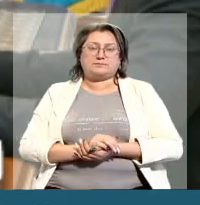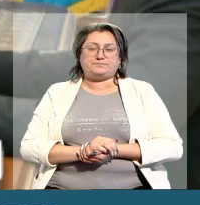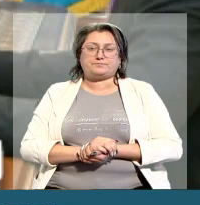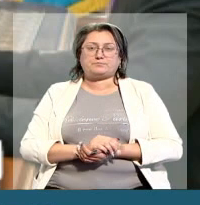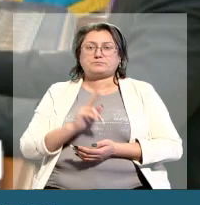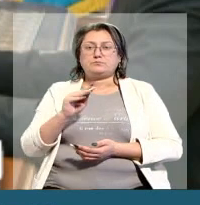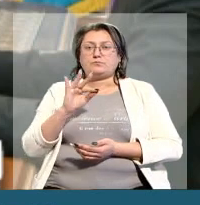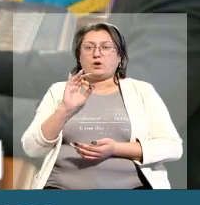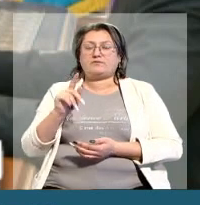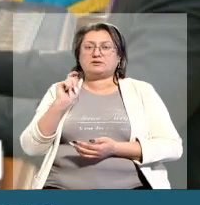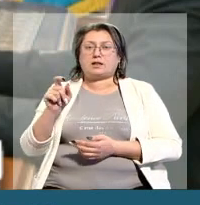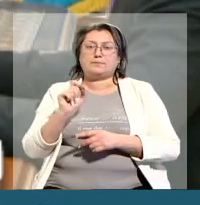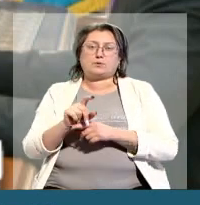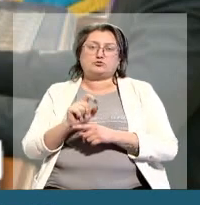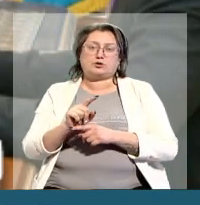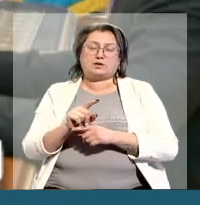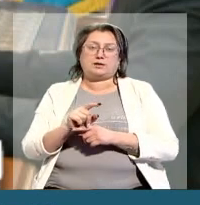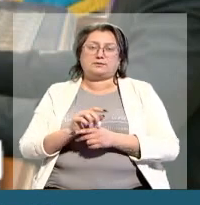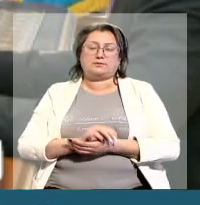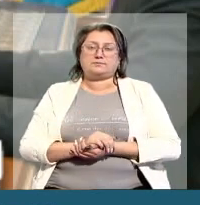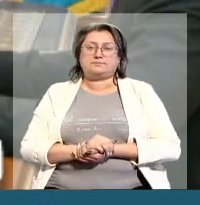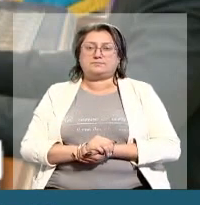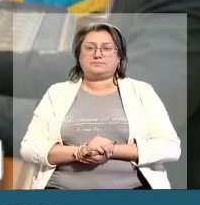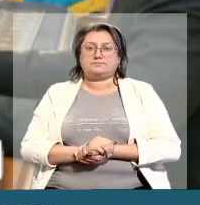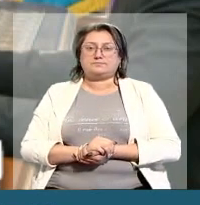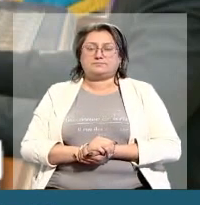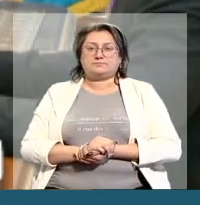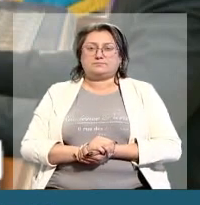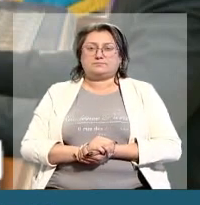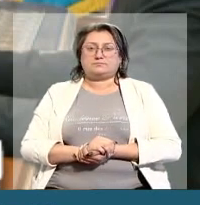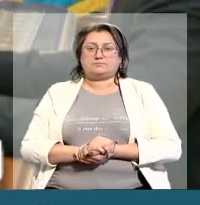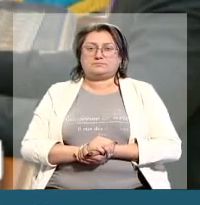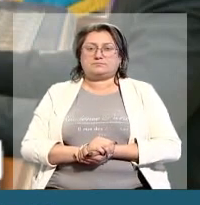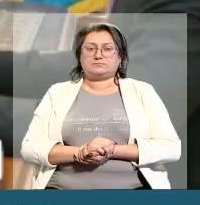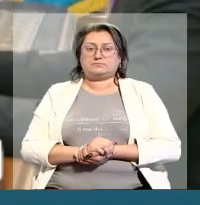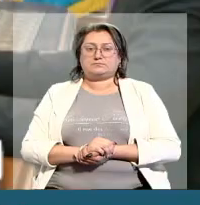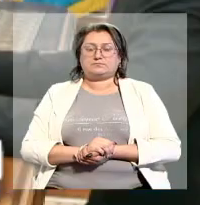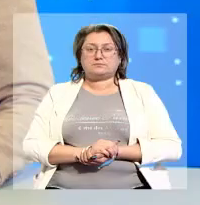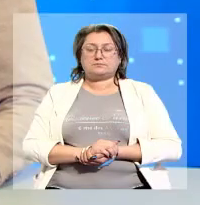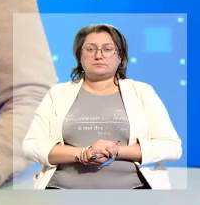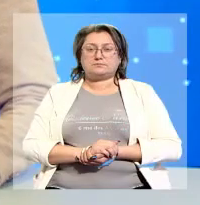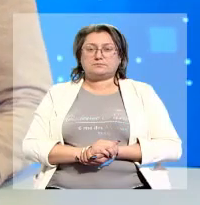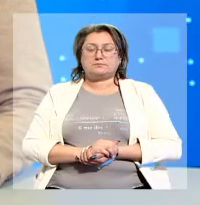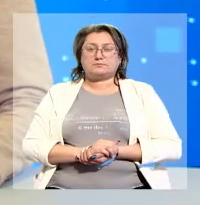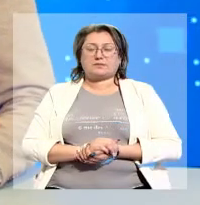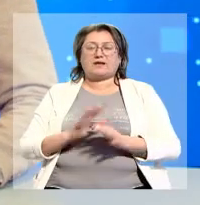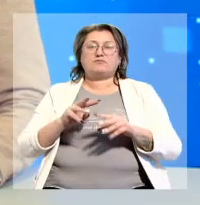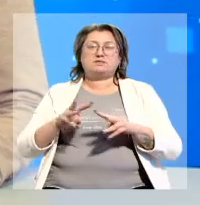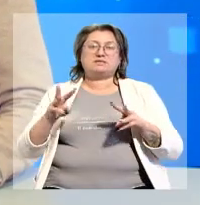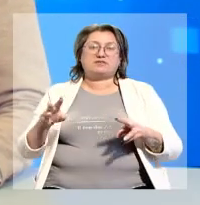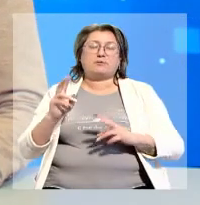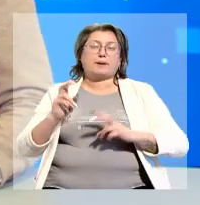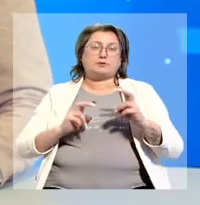Қасым Жомарт Тоқаев жемқорлыққа қарсы жүйелі жұмысты жалғастыру жөнінде тапсырма берді. Өнеркәсіп және